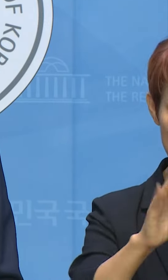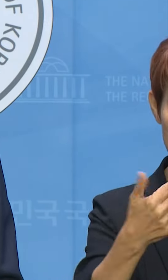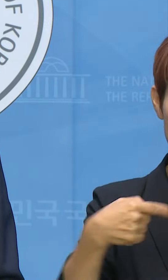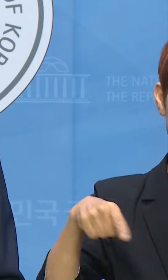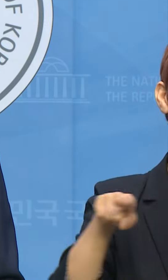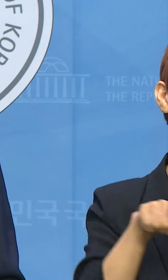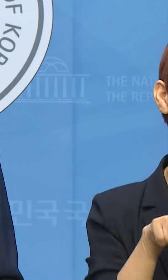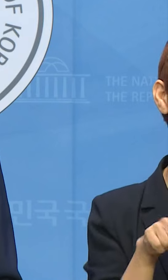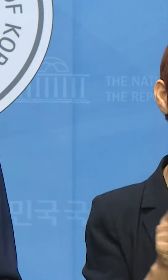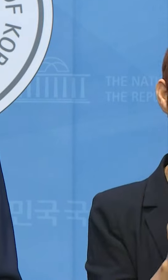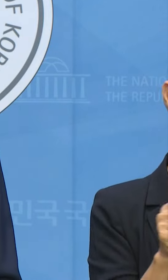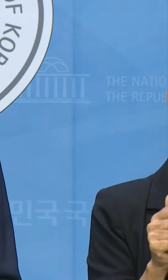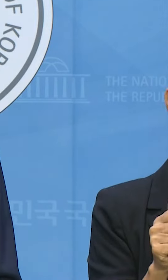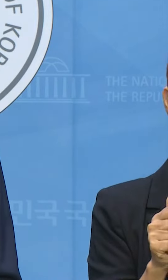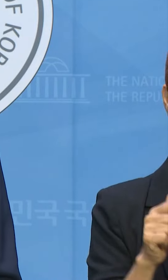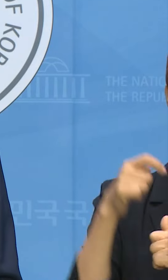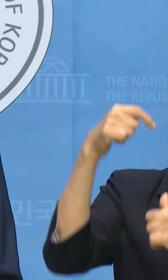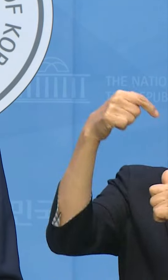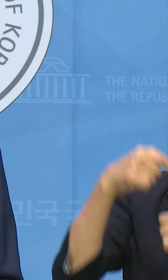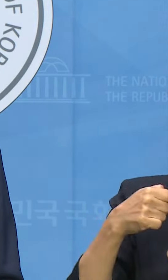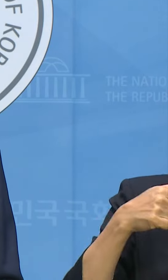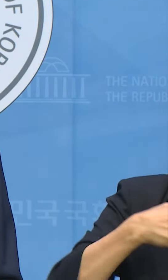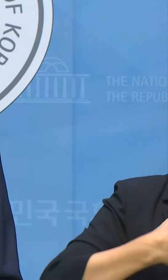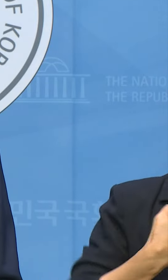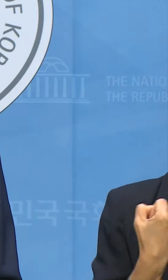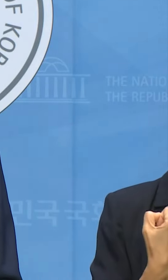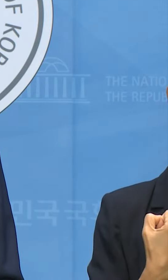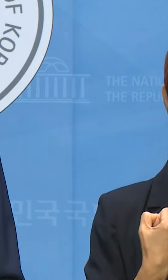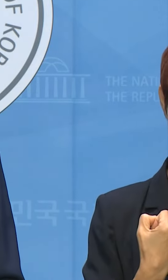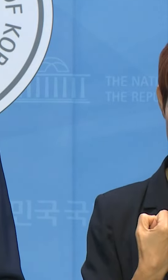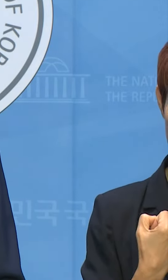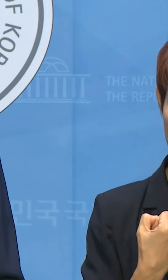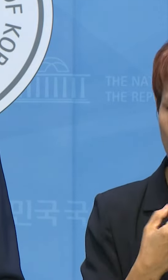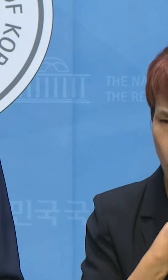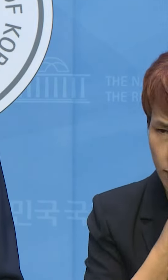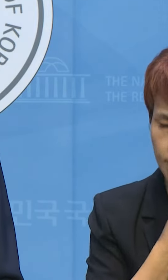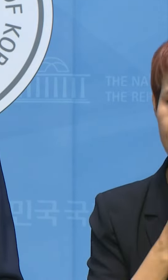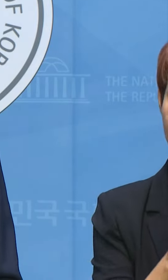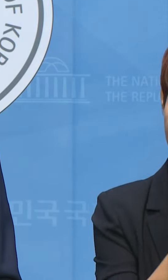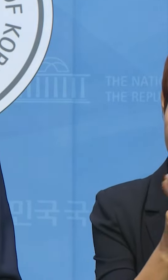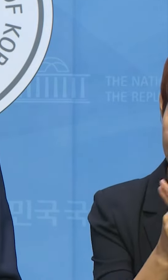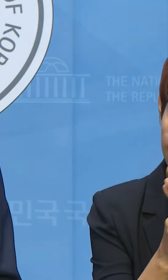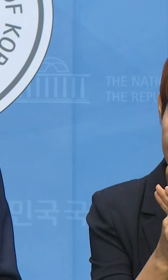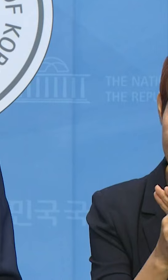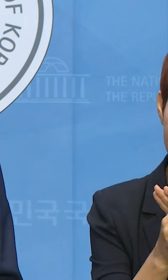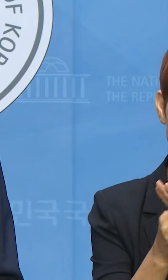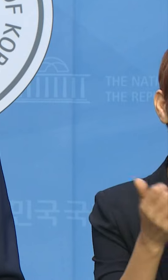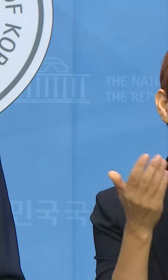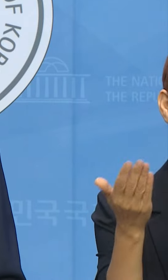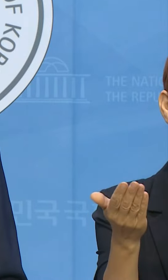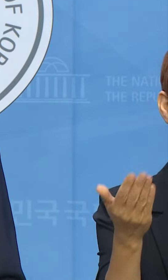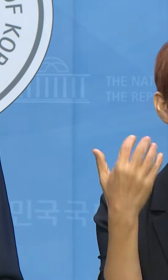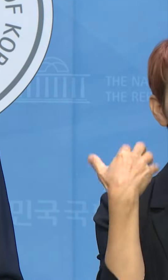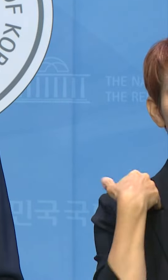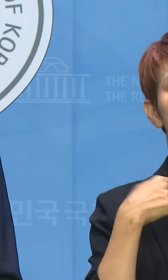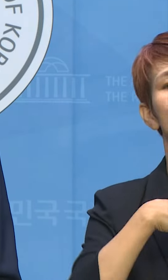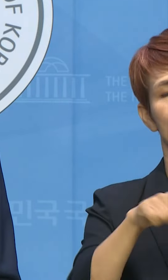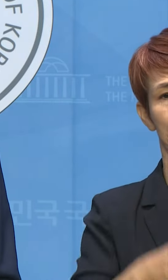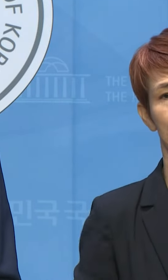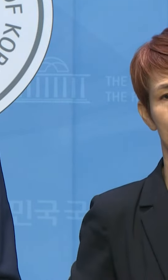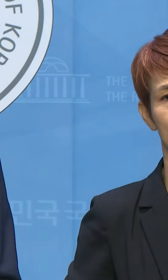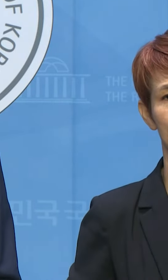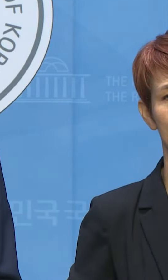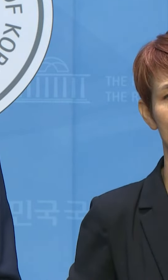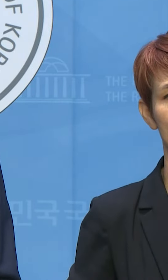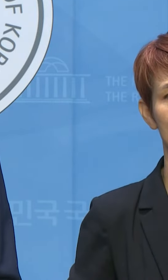곁에서 국민의 명령을 따르고 국민의 눈물을 닦아주는 일 말입니다 국민을 차가운